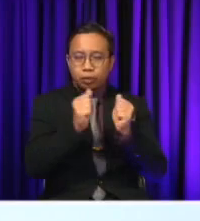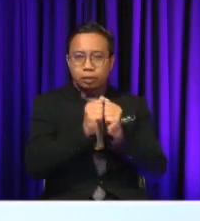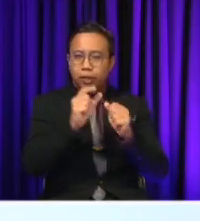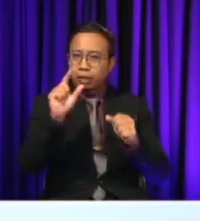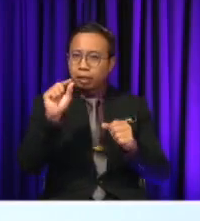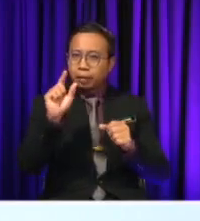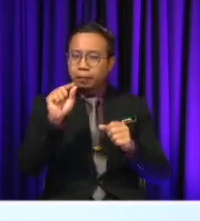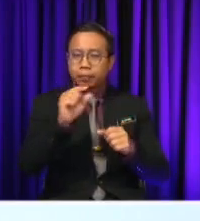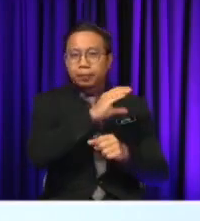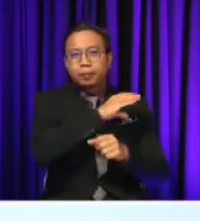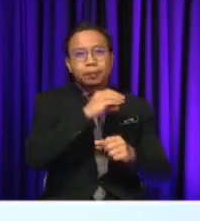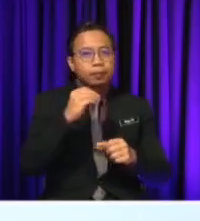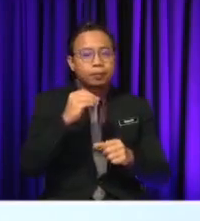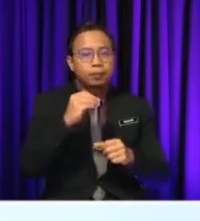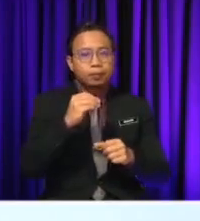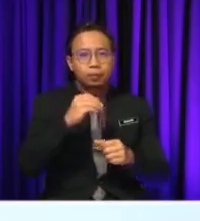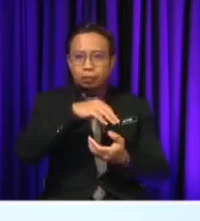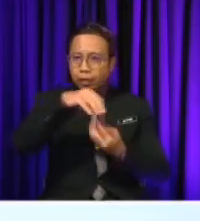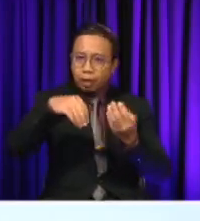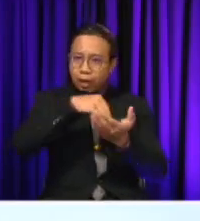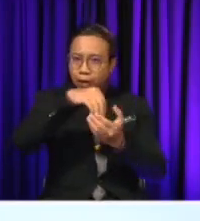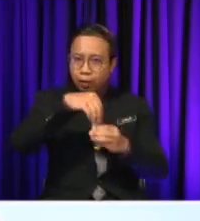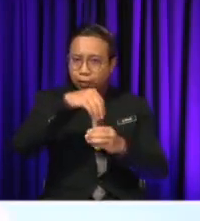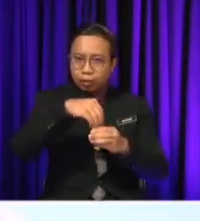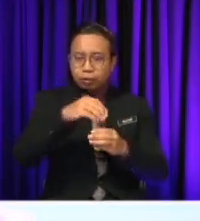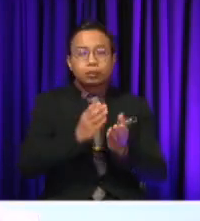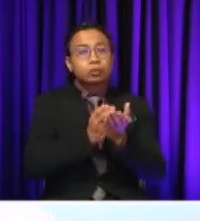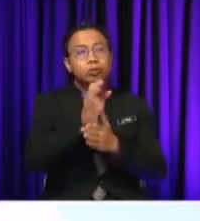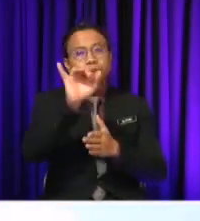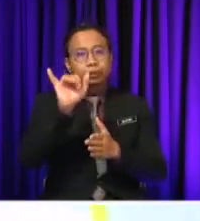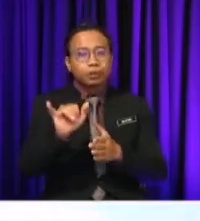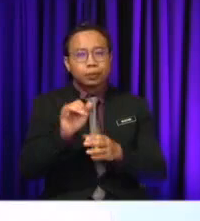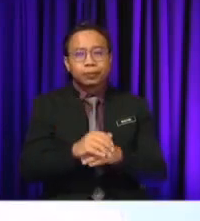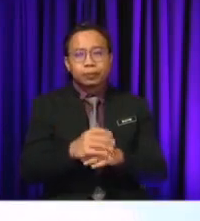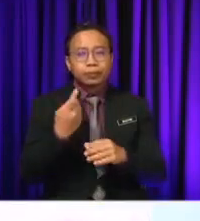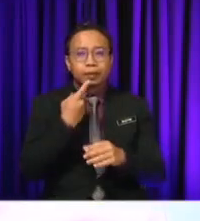ataupun glue kita Blend Oke seterusnya kita